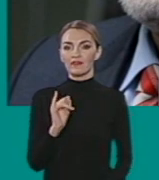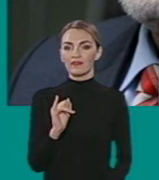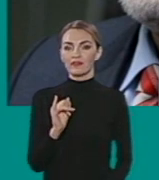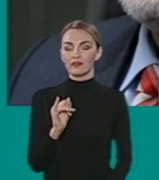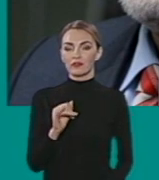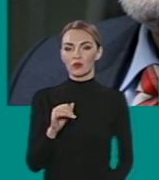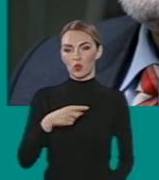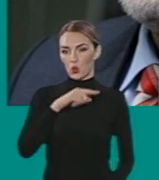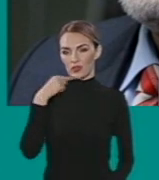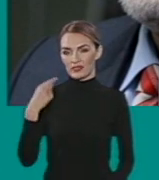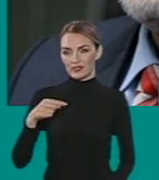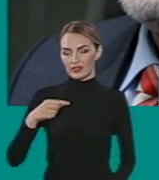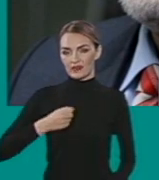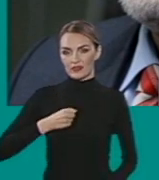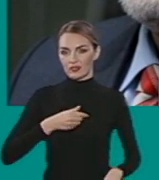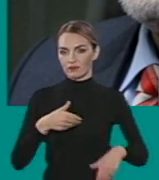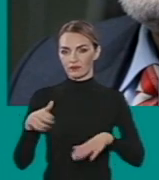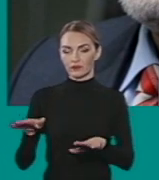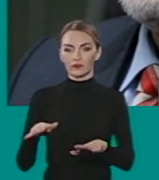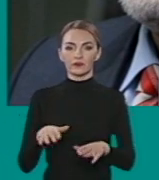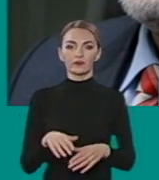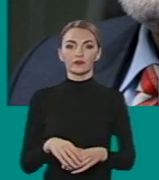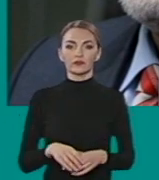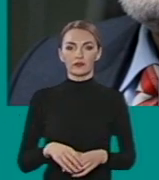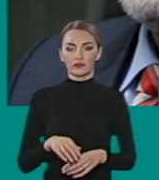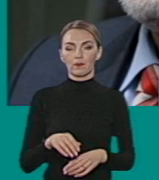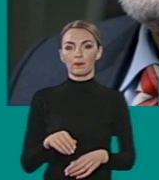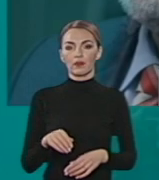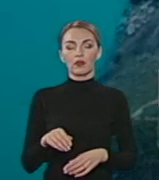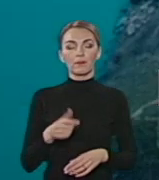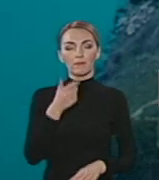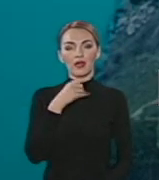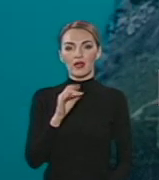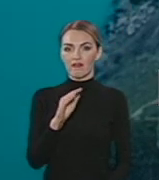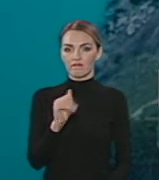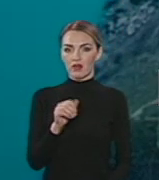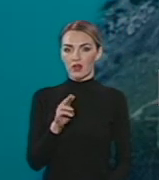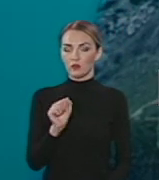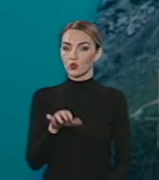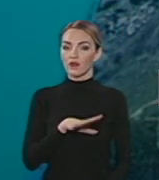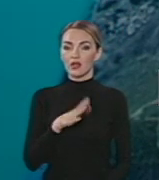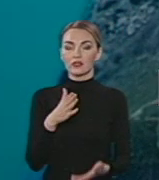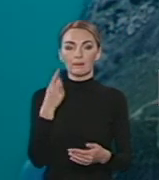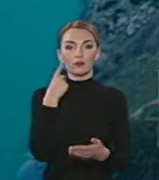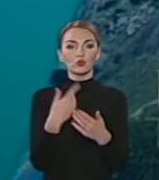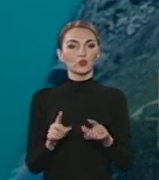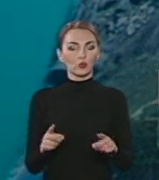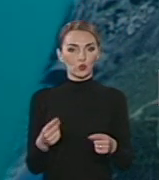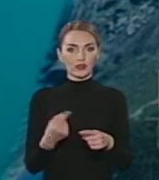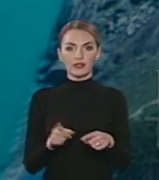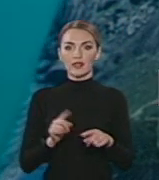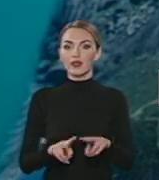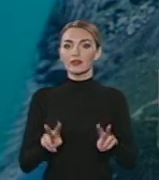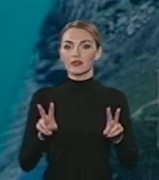російських військ і колоніальної адміністрації з Криму російської. Пане Рефате, тоді, може, у вас є припущення, чому ця